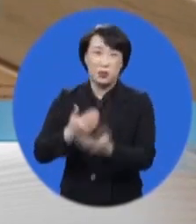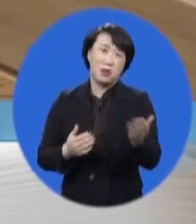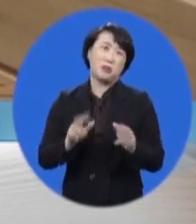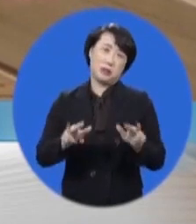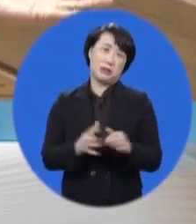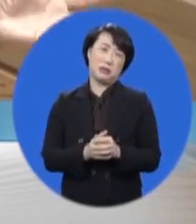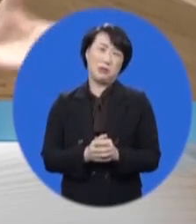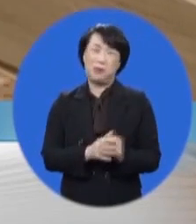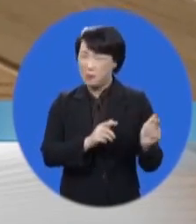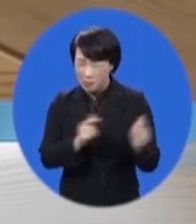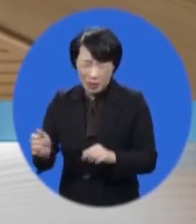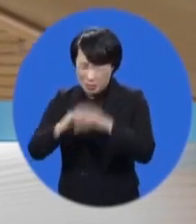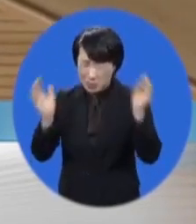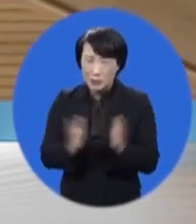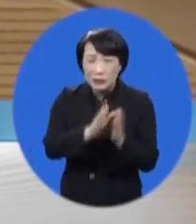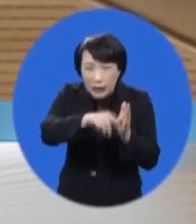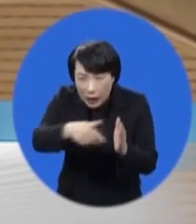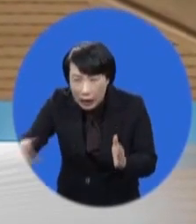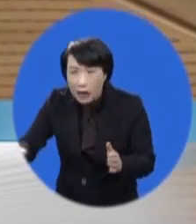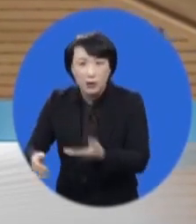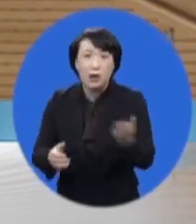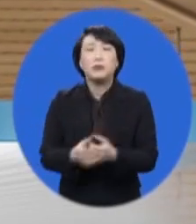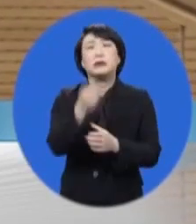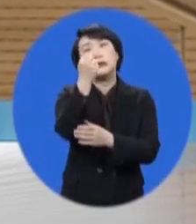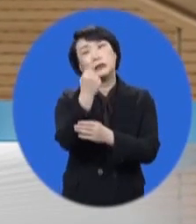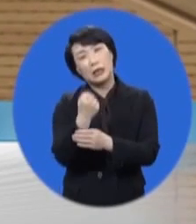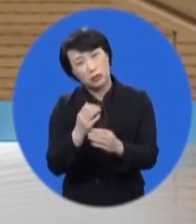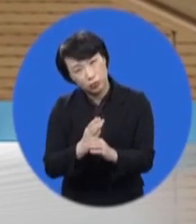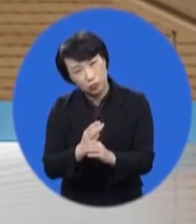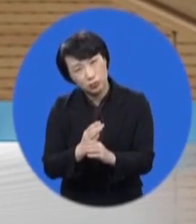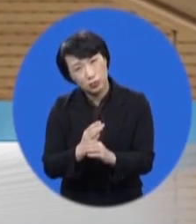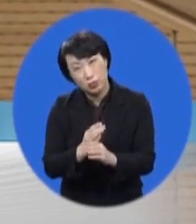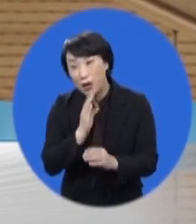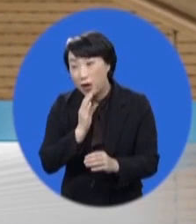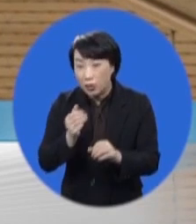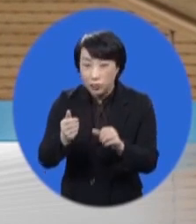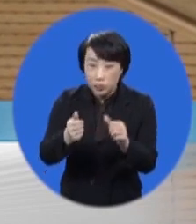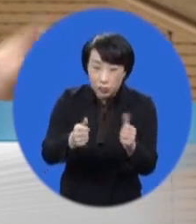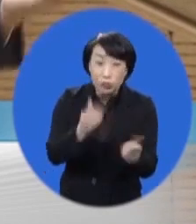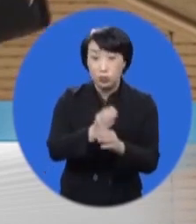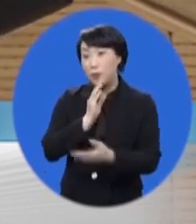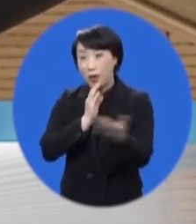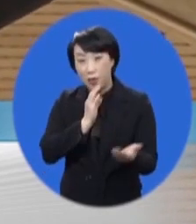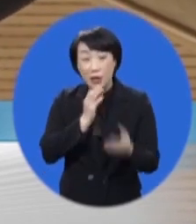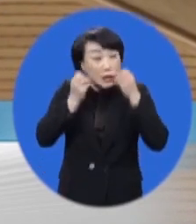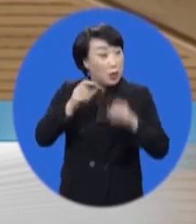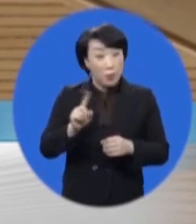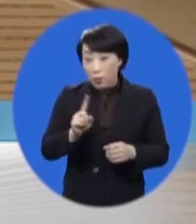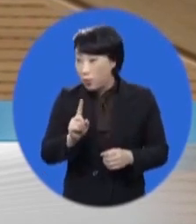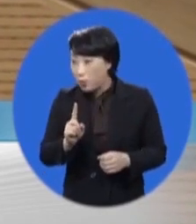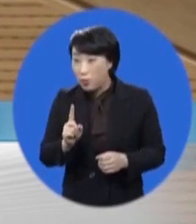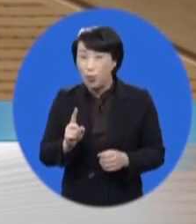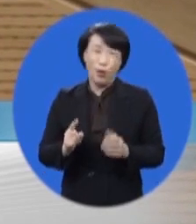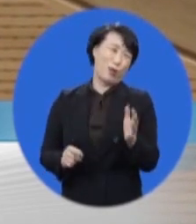지금 전부 다 가면 갈수록 쇠퇴해지고 낡아져가고 썩어가고 죽어가는 것들 뿐이지 뭐가 새것이